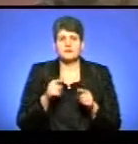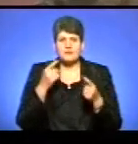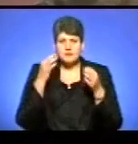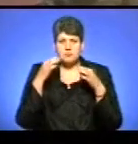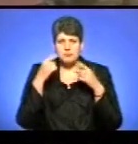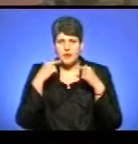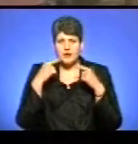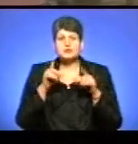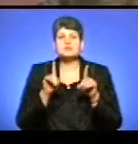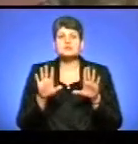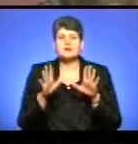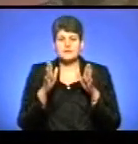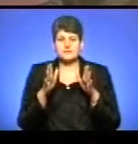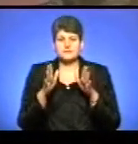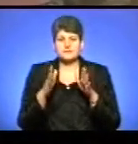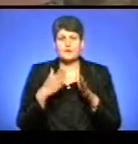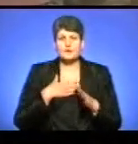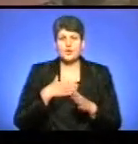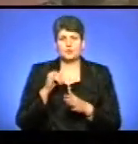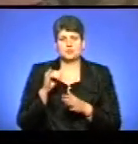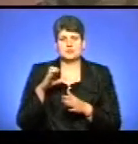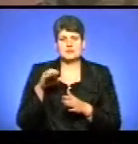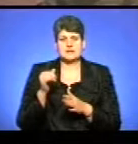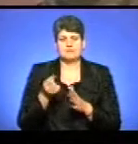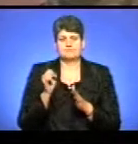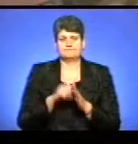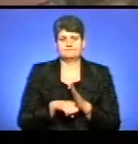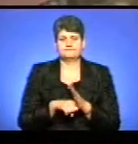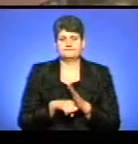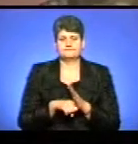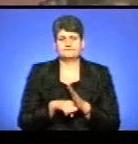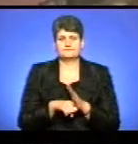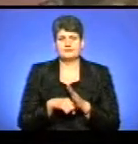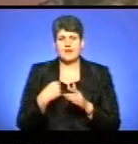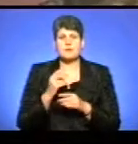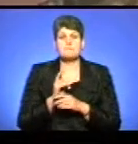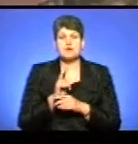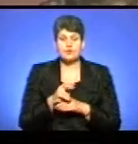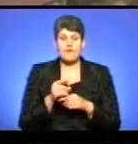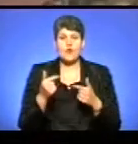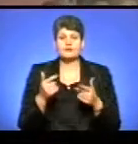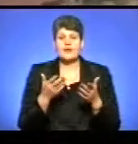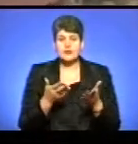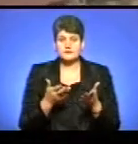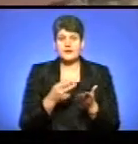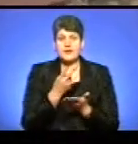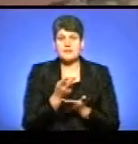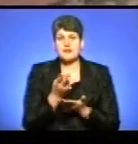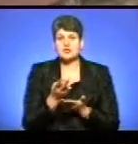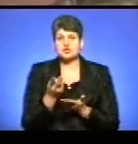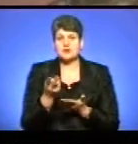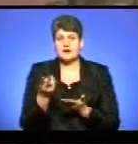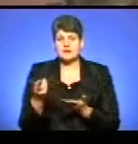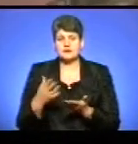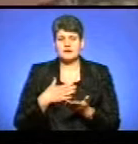плаче. Кажу: «Володя, що сталося?» Мого Устимка били. Прийшов туди, в готель, там лежали